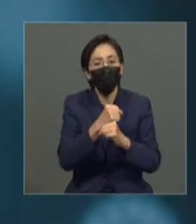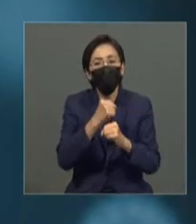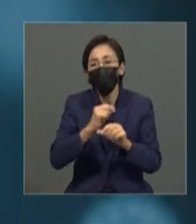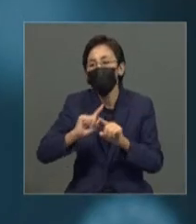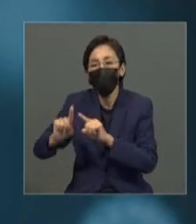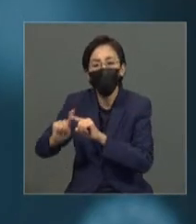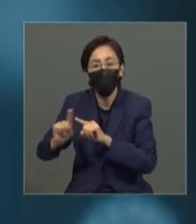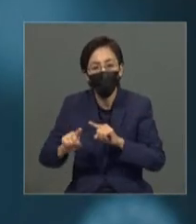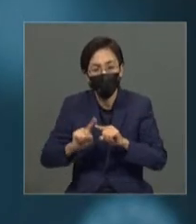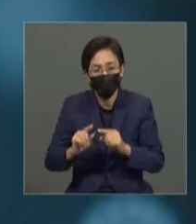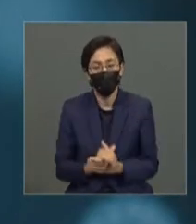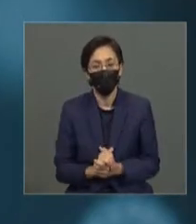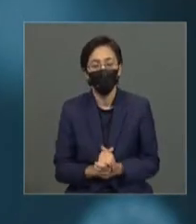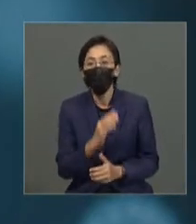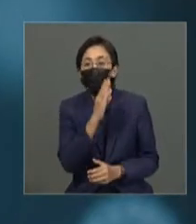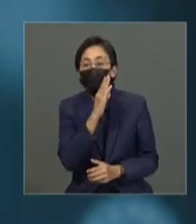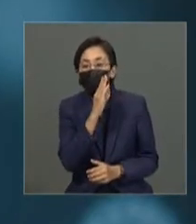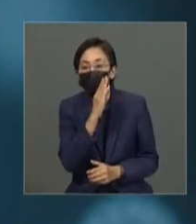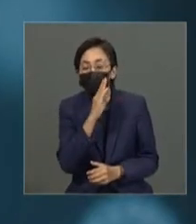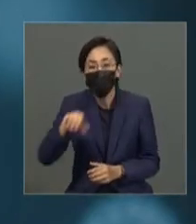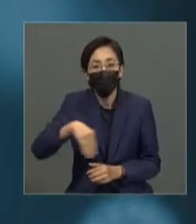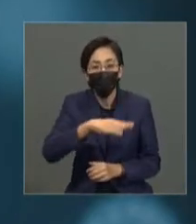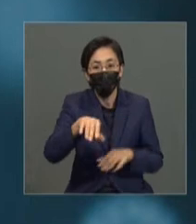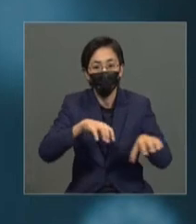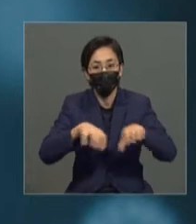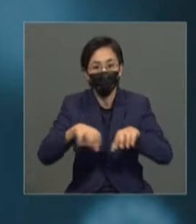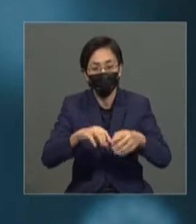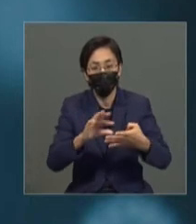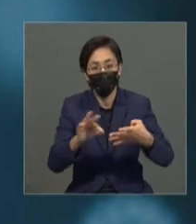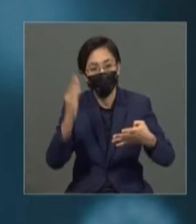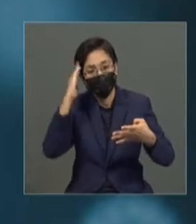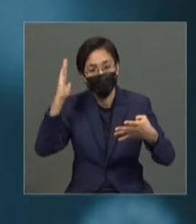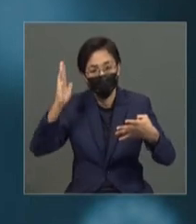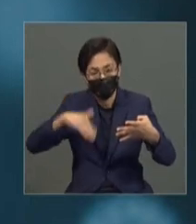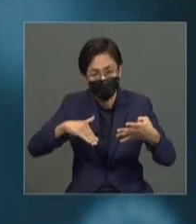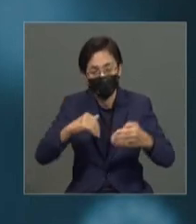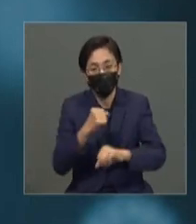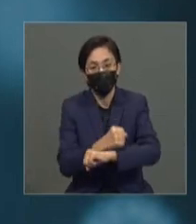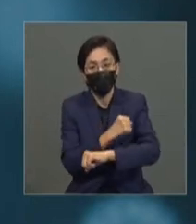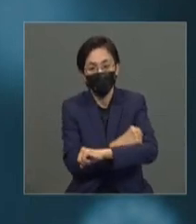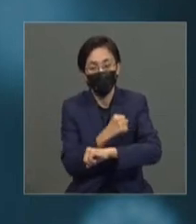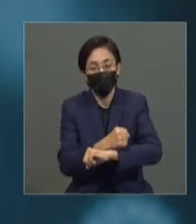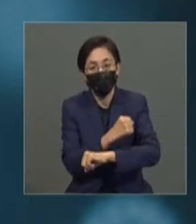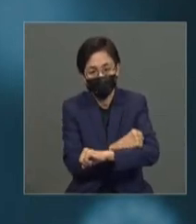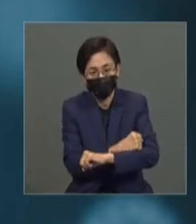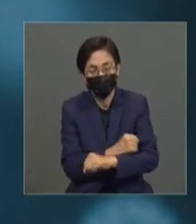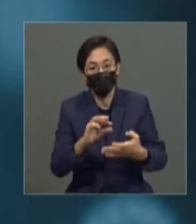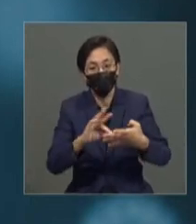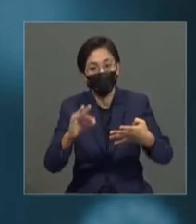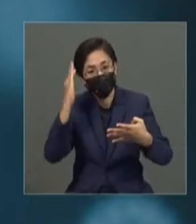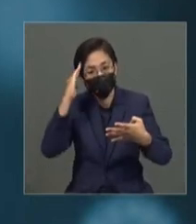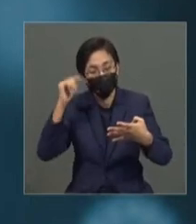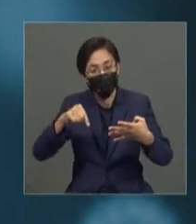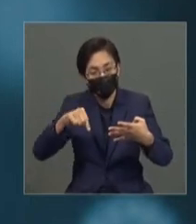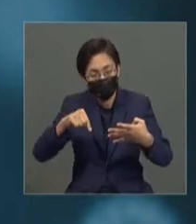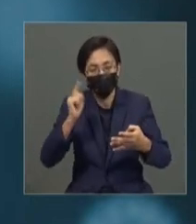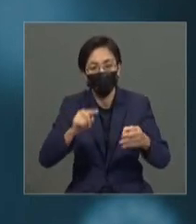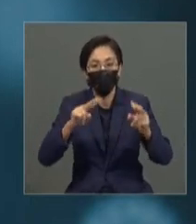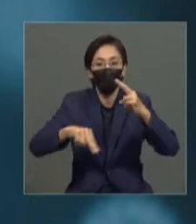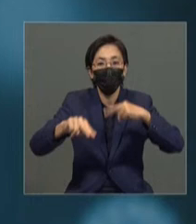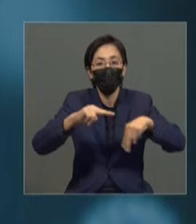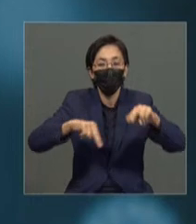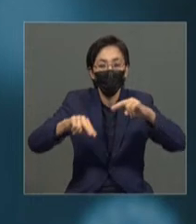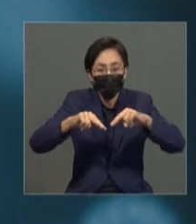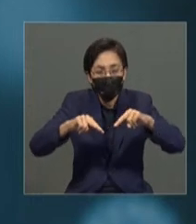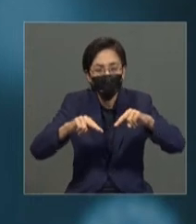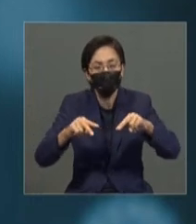ดรวมไปถึงถ้ากรณีที่ท่านมีการจัดหอพักให้กับแรงงานพักอาศัยต้องร่วมกันตรวจสอบนะ